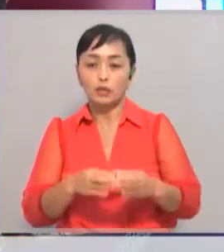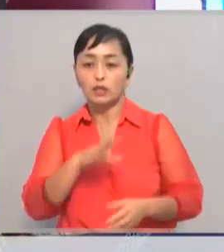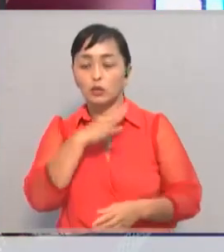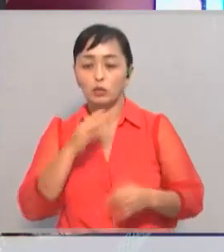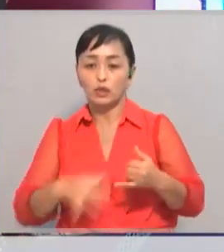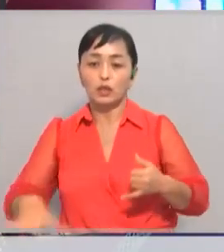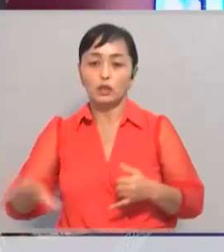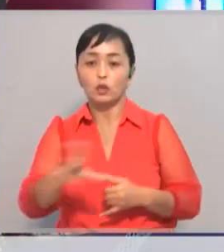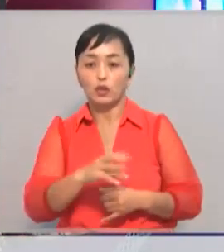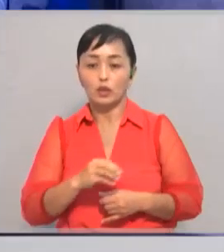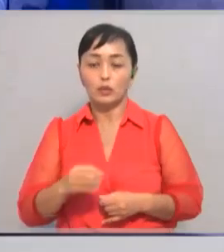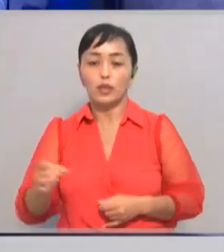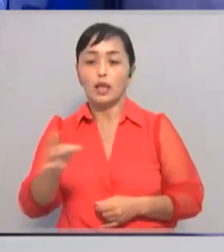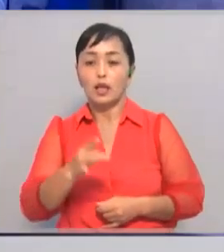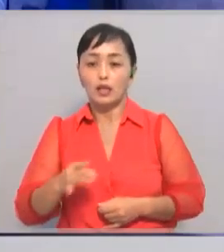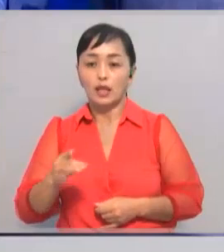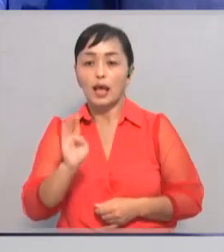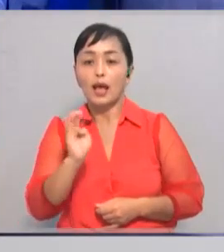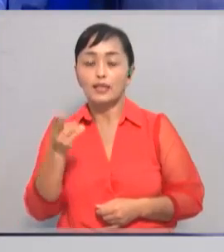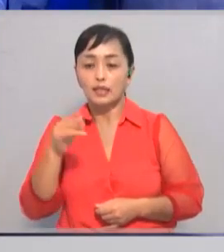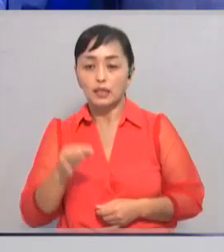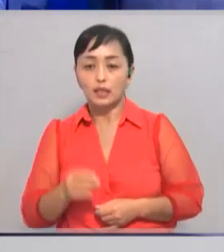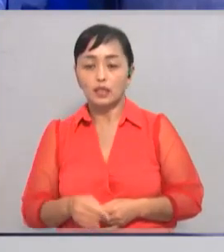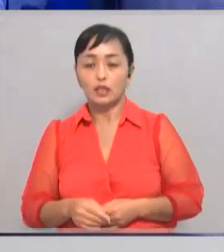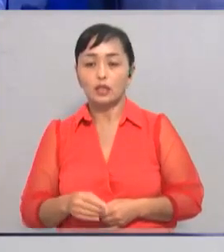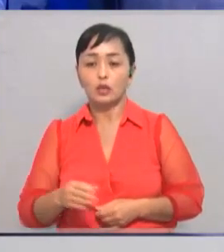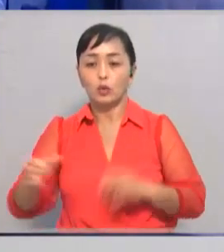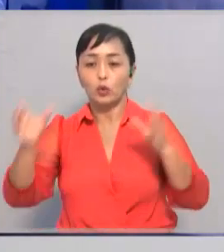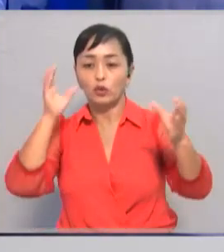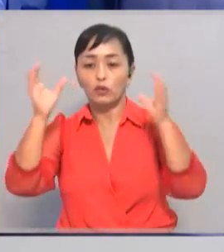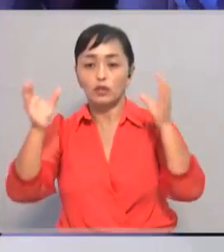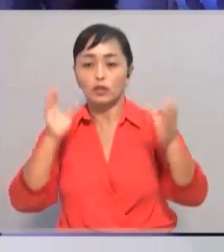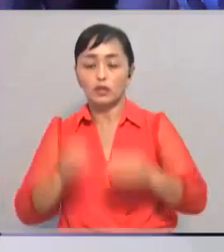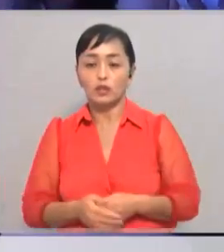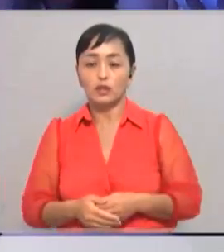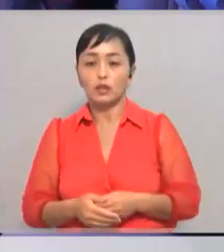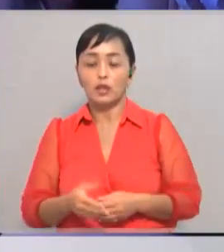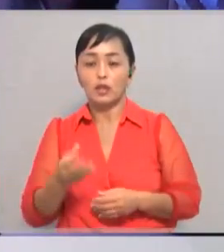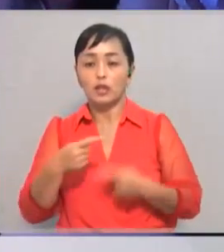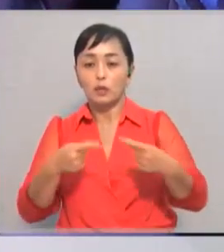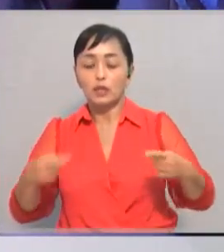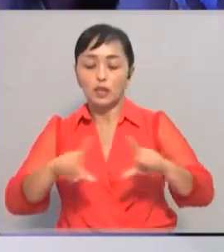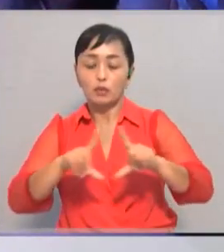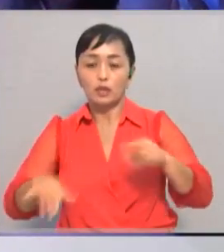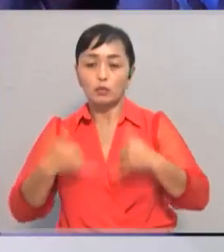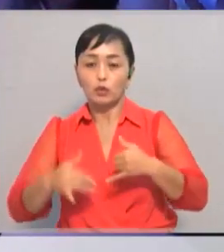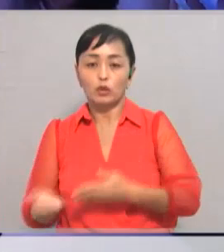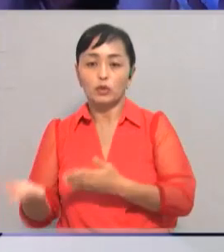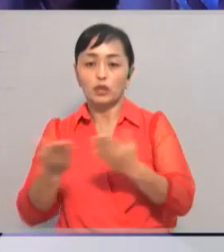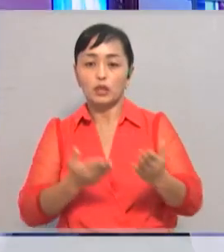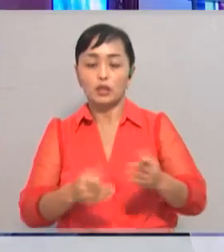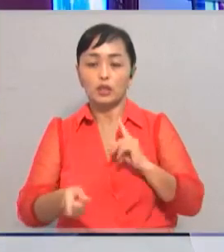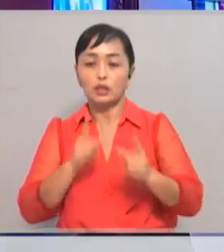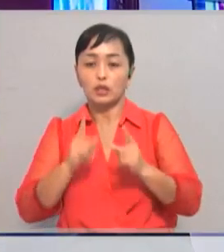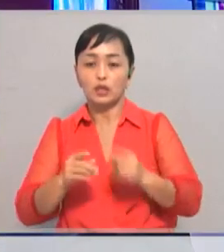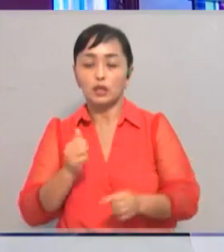бірқатар облыстарының әдістемелік орталығының әдіскерлері, жоғарғы оқу орнының оқытушылары мен ғалымдар және мектеп мұғалімдері қатысты. Шараның